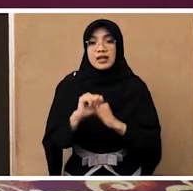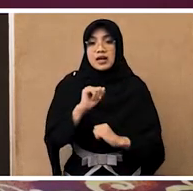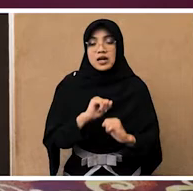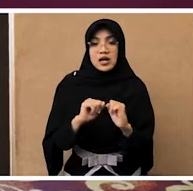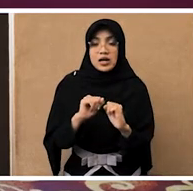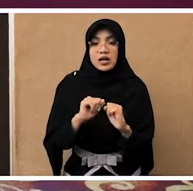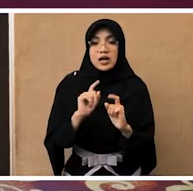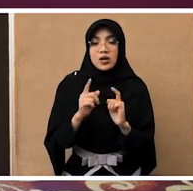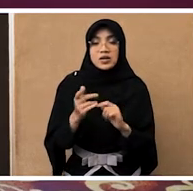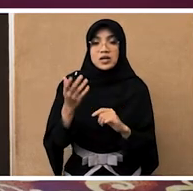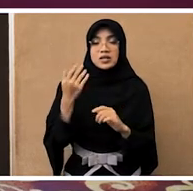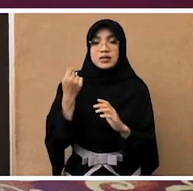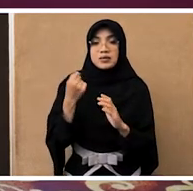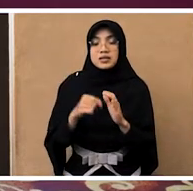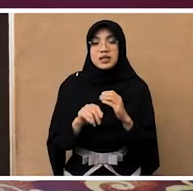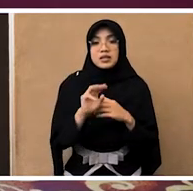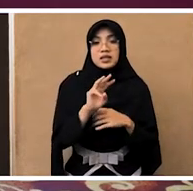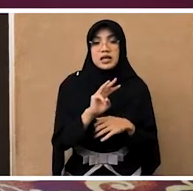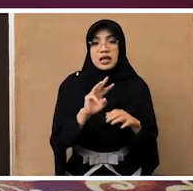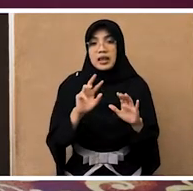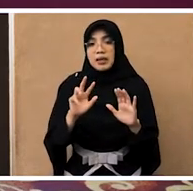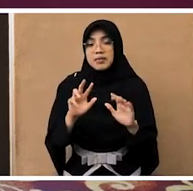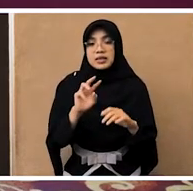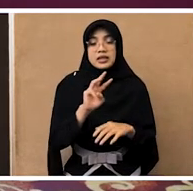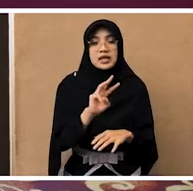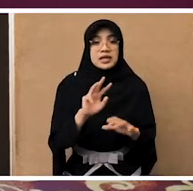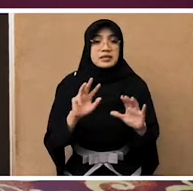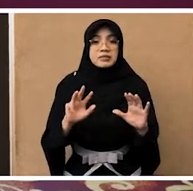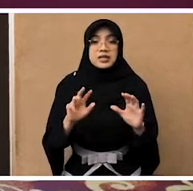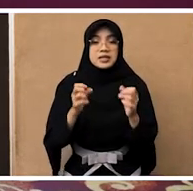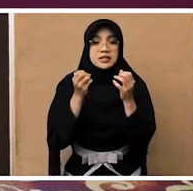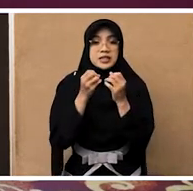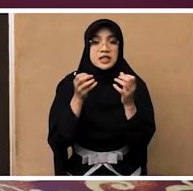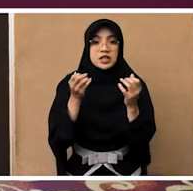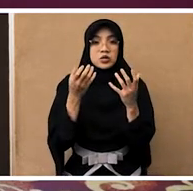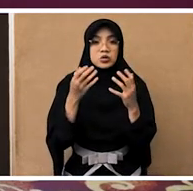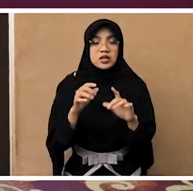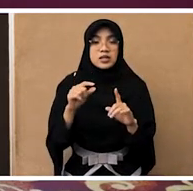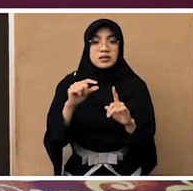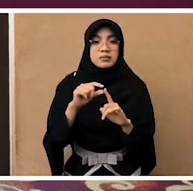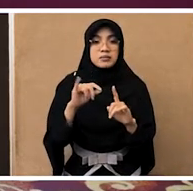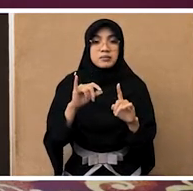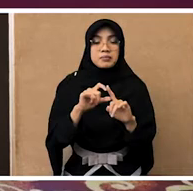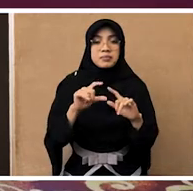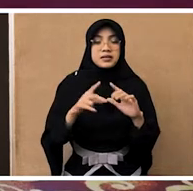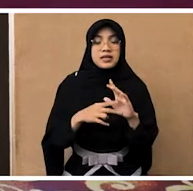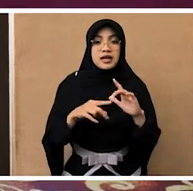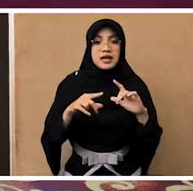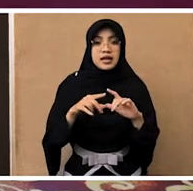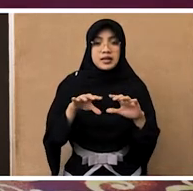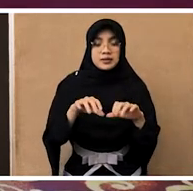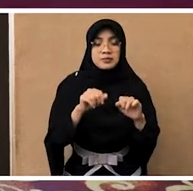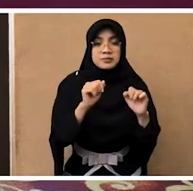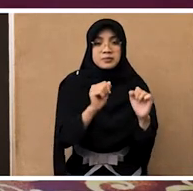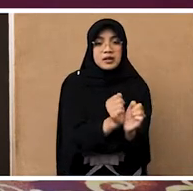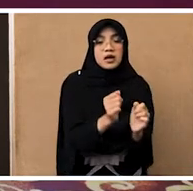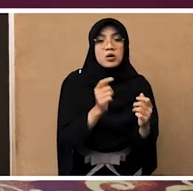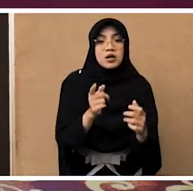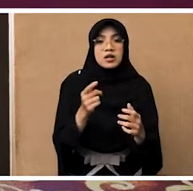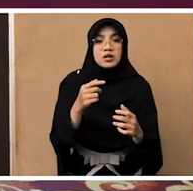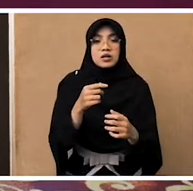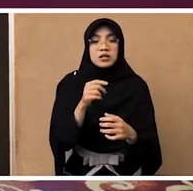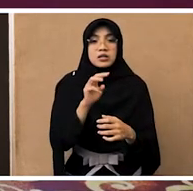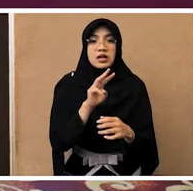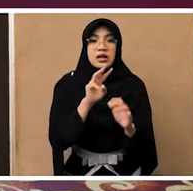kan tadi di pasal 38 39 itu eee selain dipidana dia bisa dilaksanakan tindakan kalau 38 pengurangan